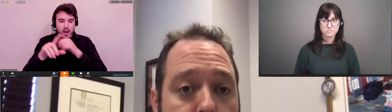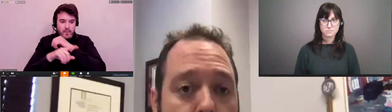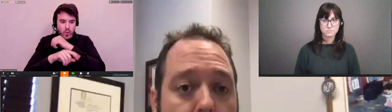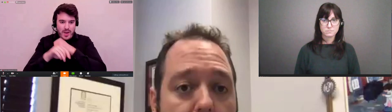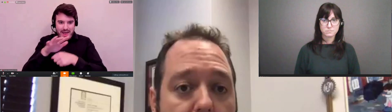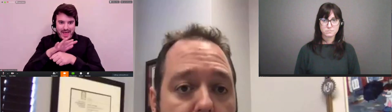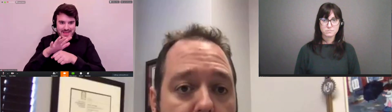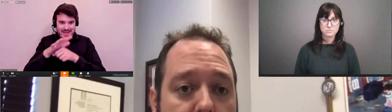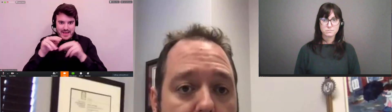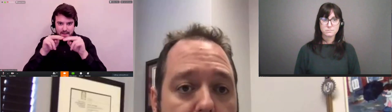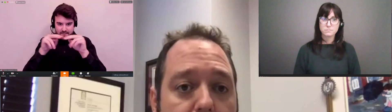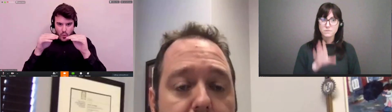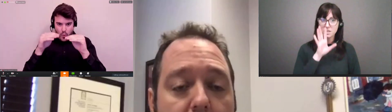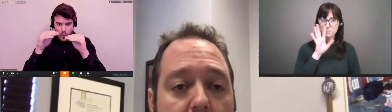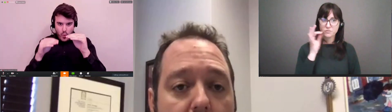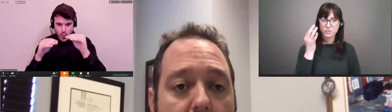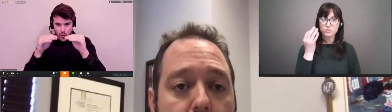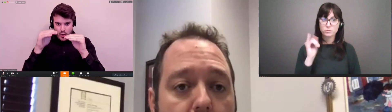disponible pour